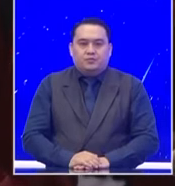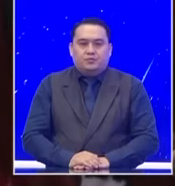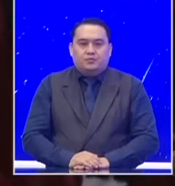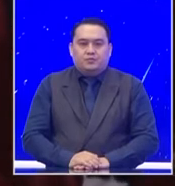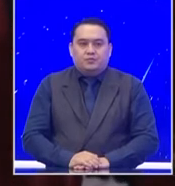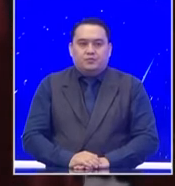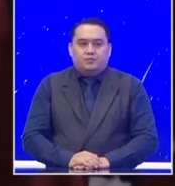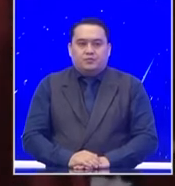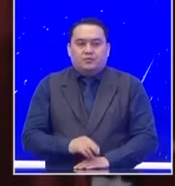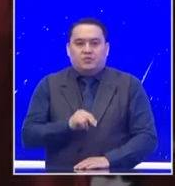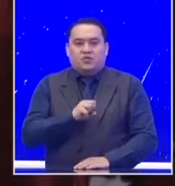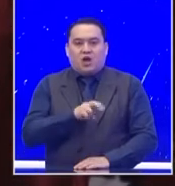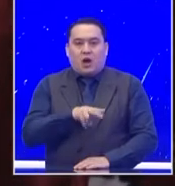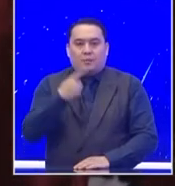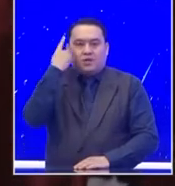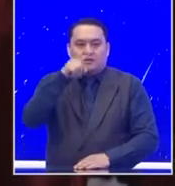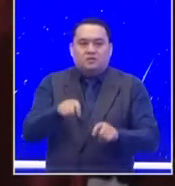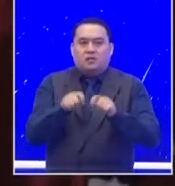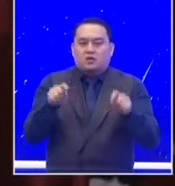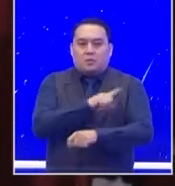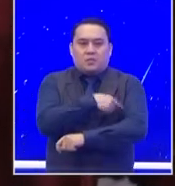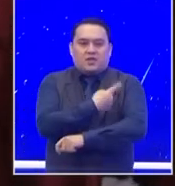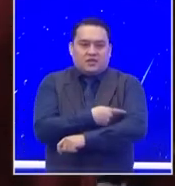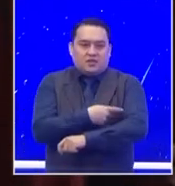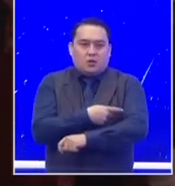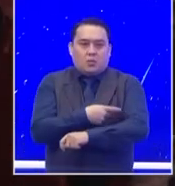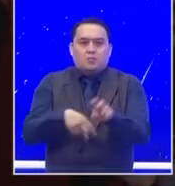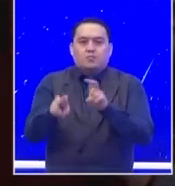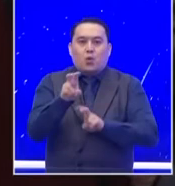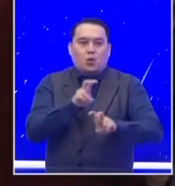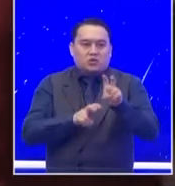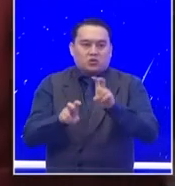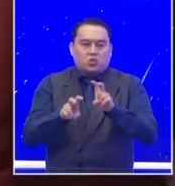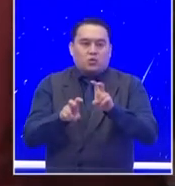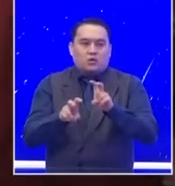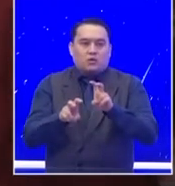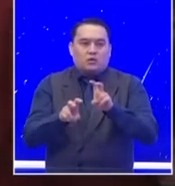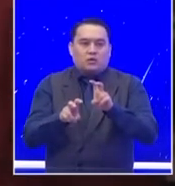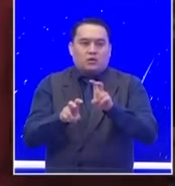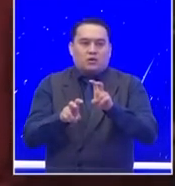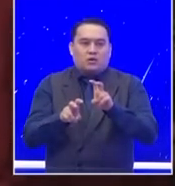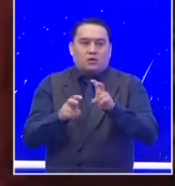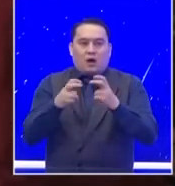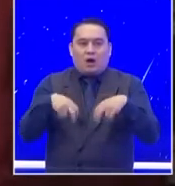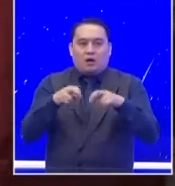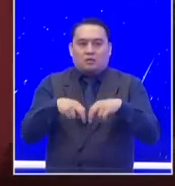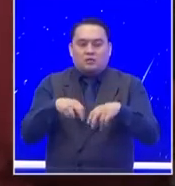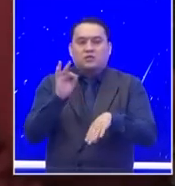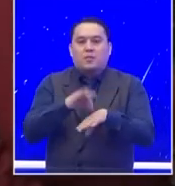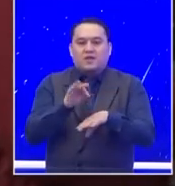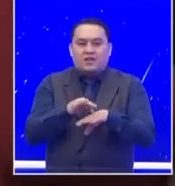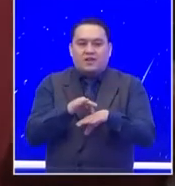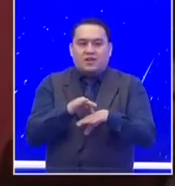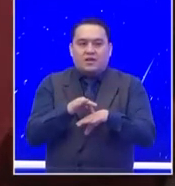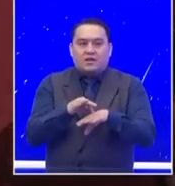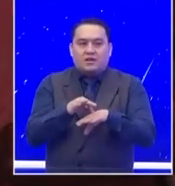Проект называется Checkup. Идея проекта – это создание медицинской платформы по поиску, по анализу симптомов.